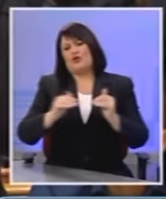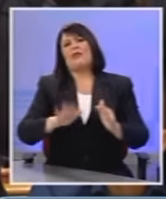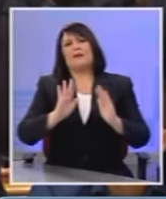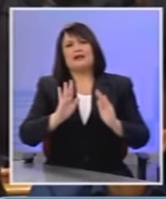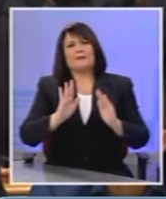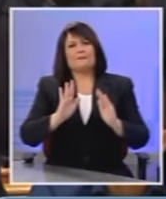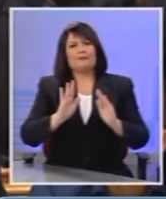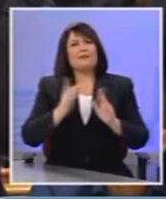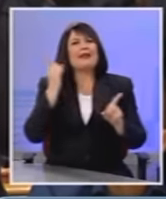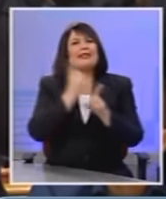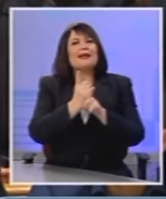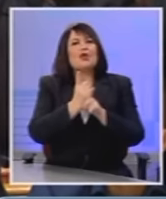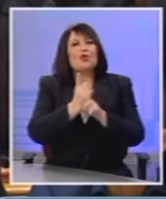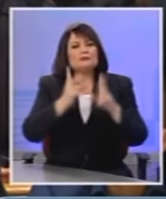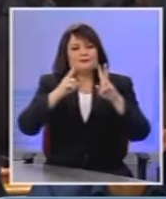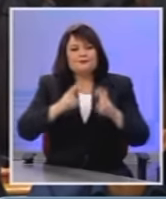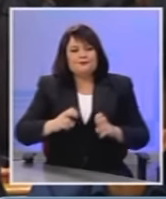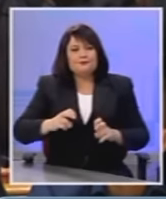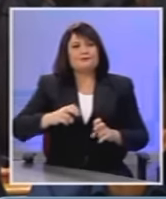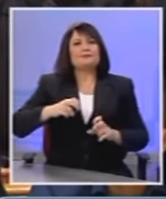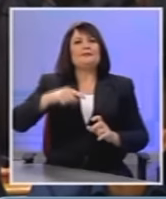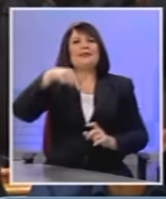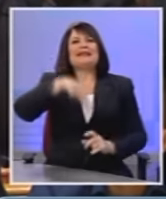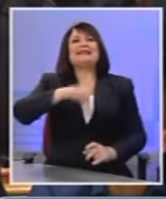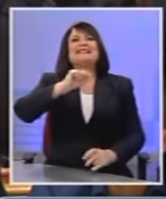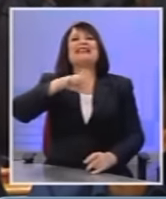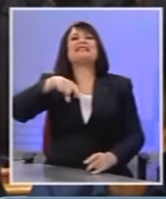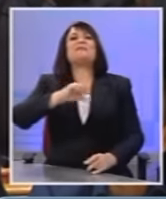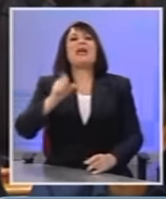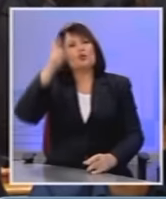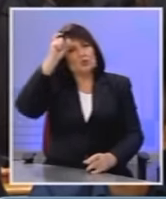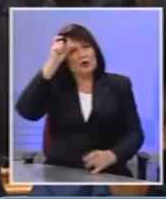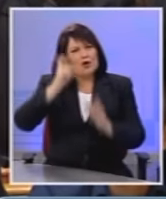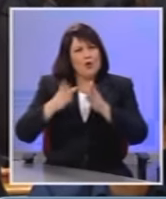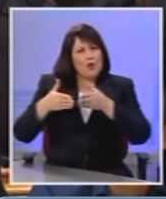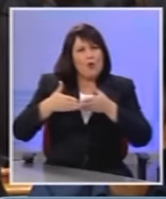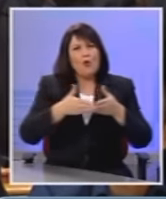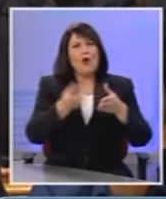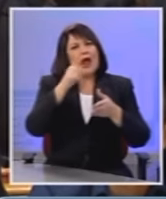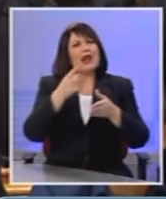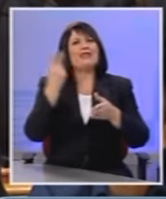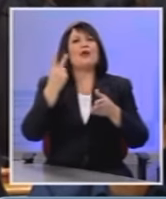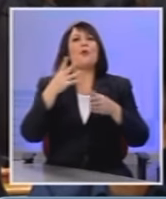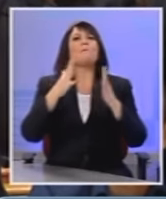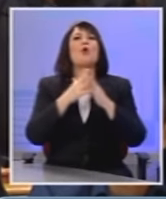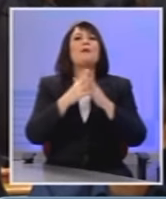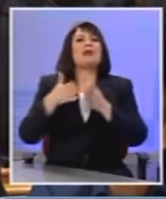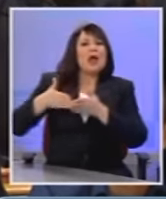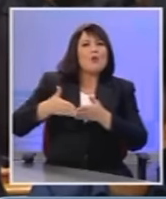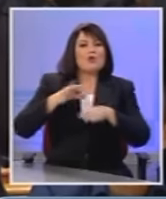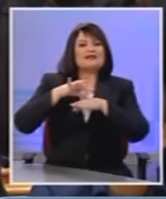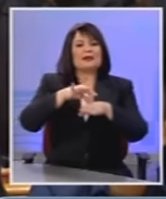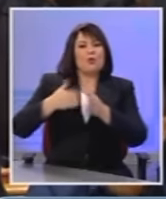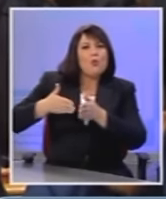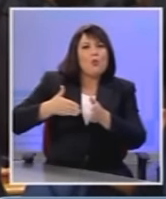Βρίσκεται το ωκεανογραφικό κράτος Τσεσμέ στον Άιστράτη, συνοδευόμενο από δύο τουρκικά πολεμικά πλοία. Και όλα